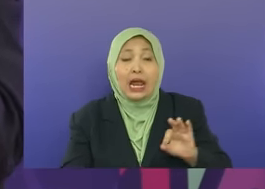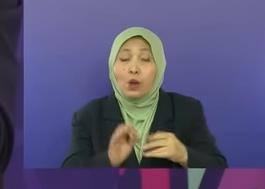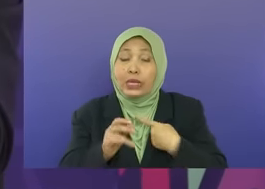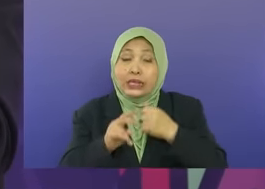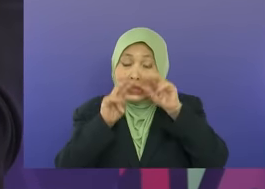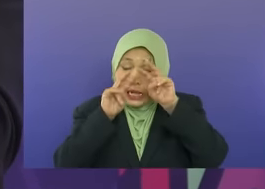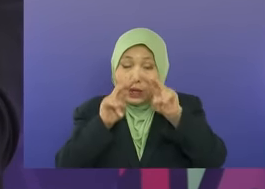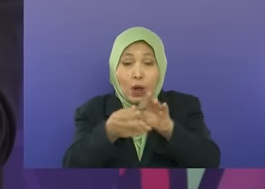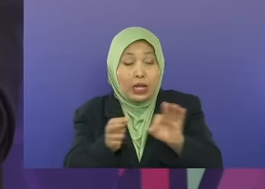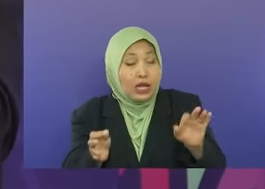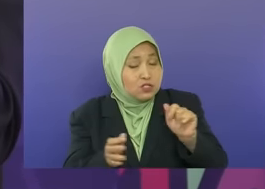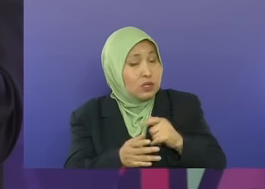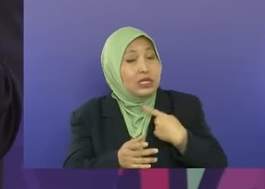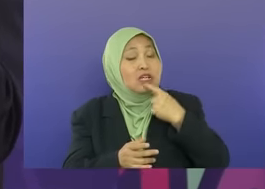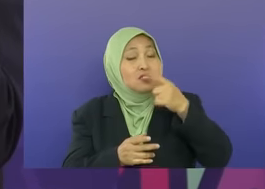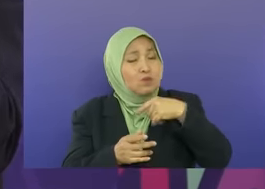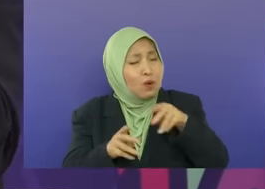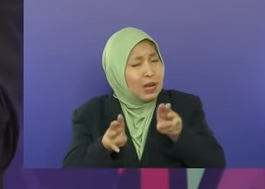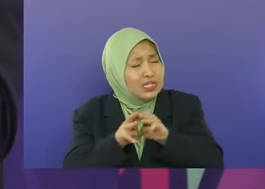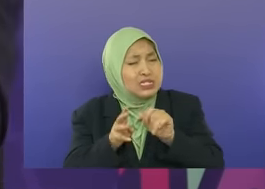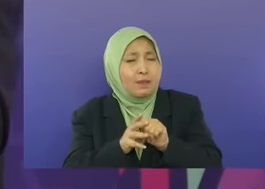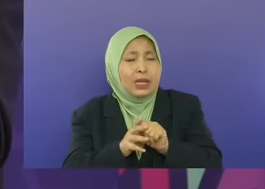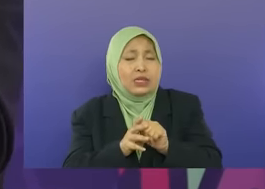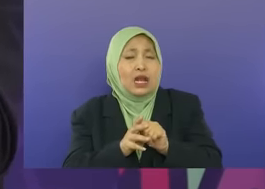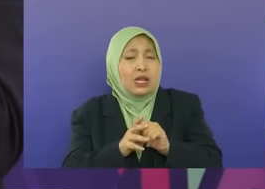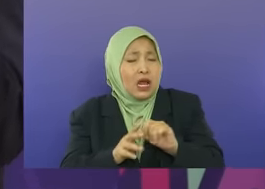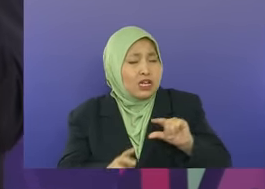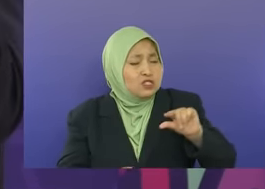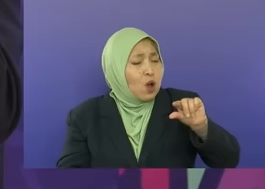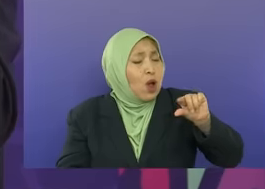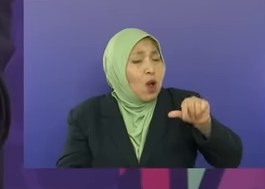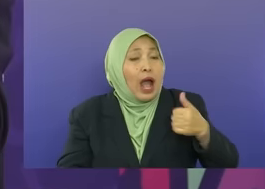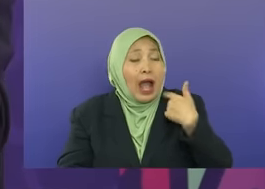kita macam kita tekan